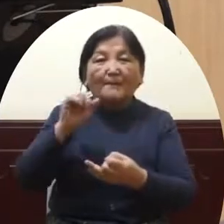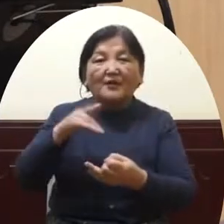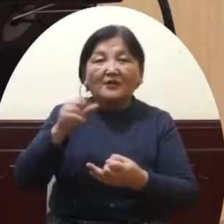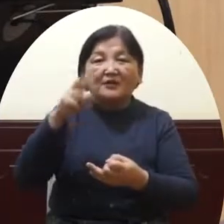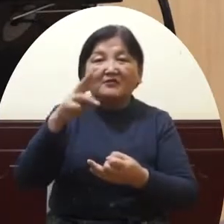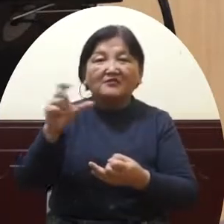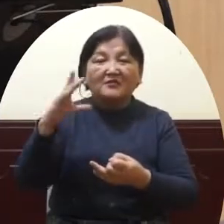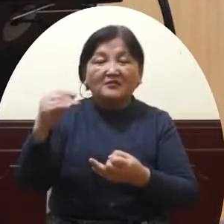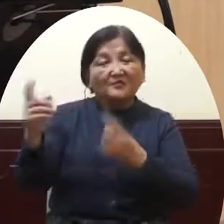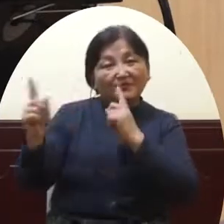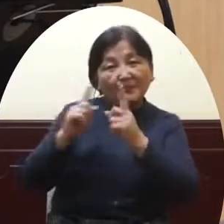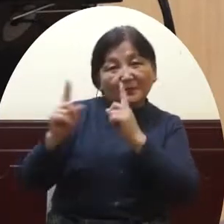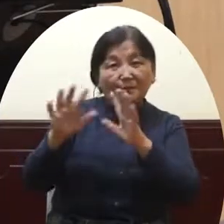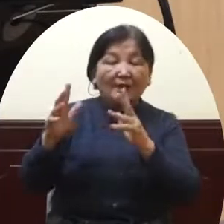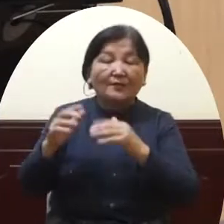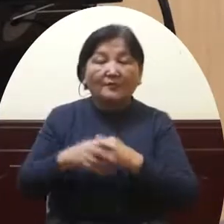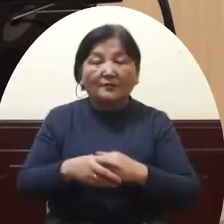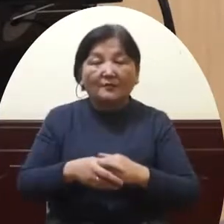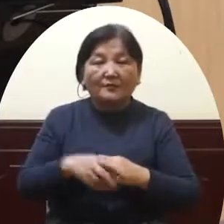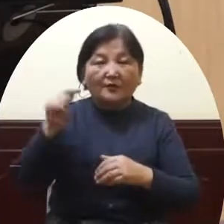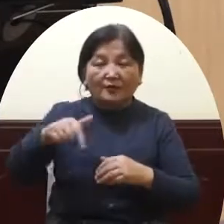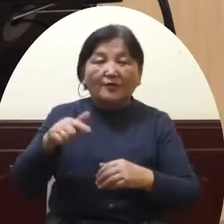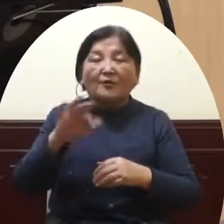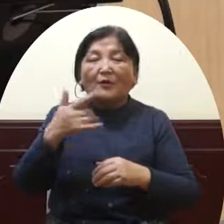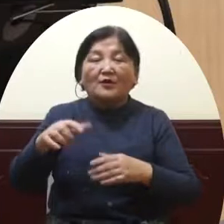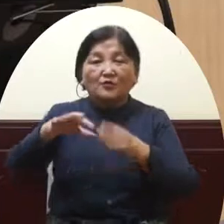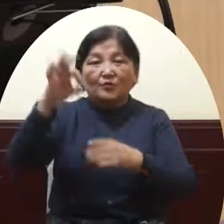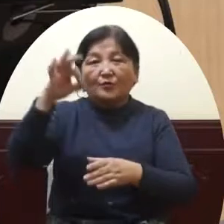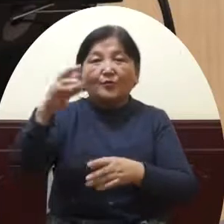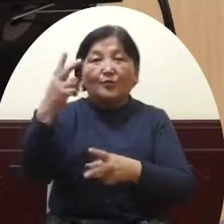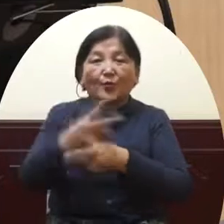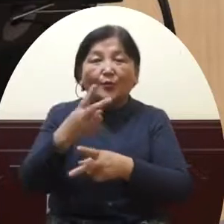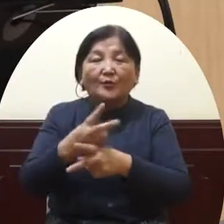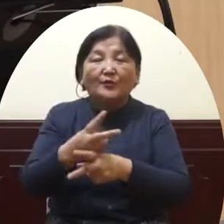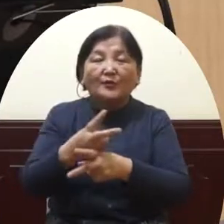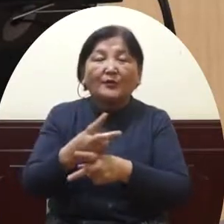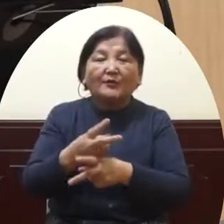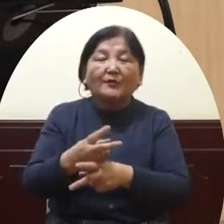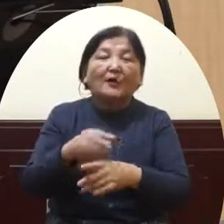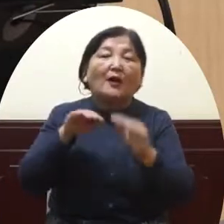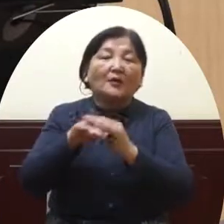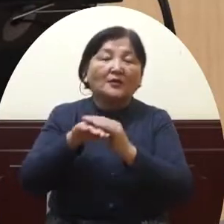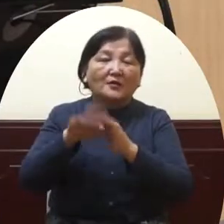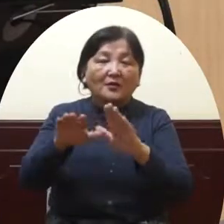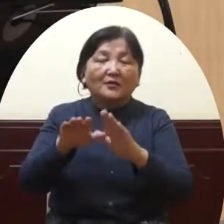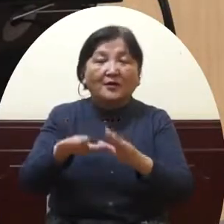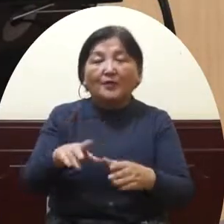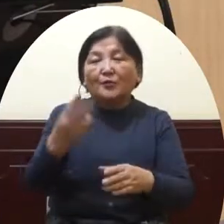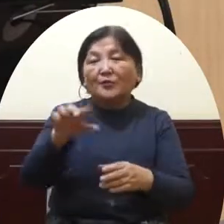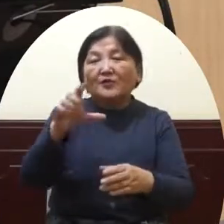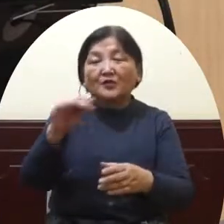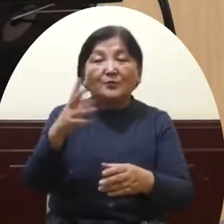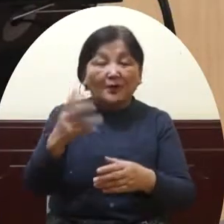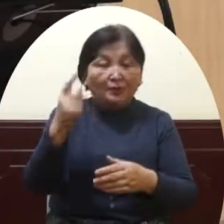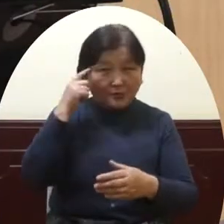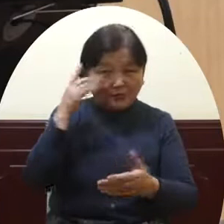Гэхдээ одоо байгаа тий сонгуулийн хуулиар тий одоо байгаа тогтолцоогоо хадгалж өгөх байна. Яг тэгэл энэ бол нөлөө